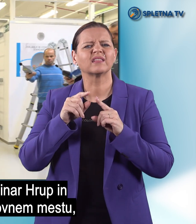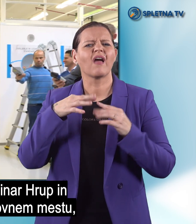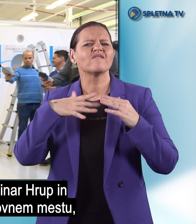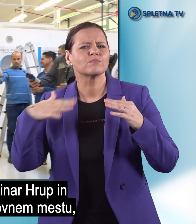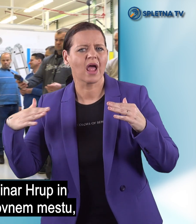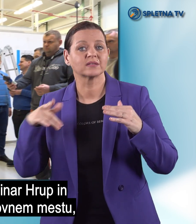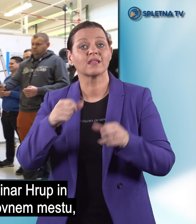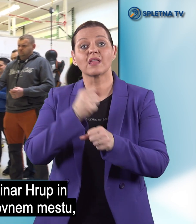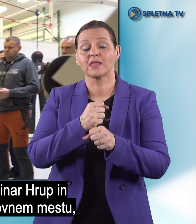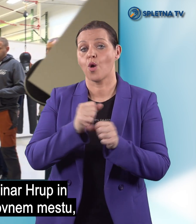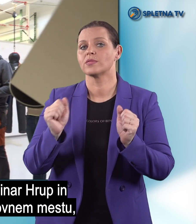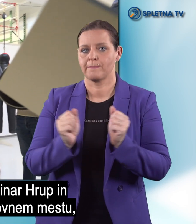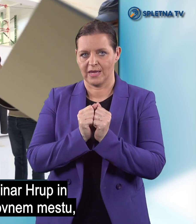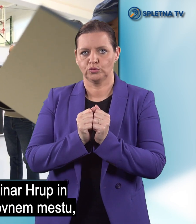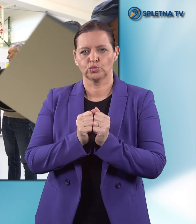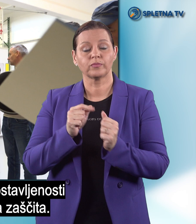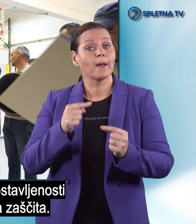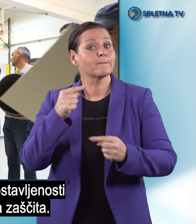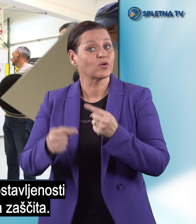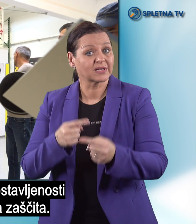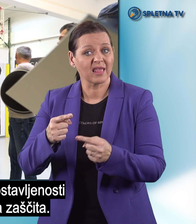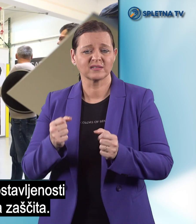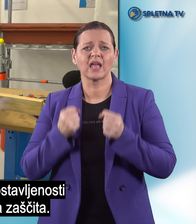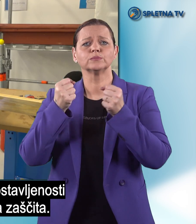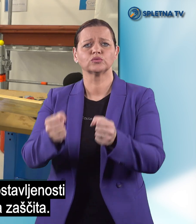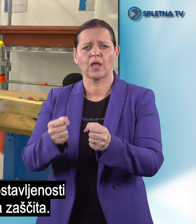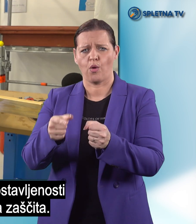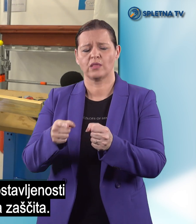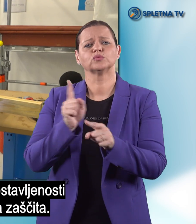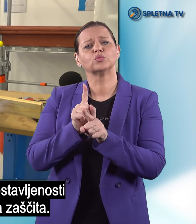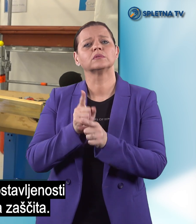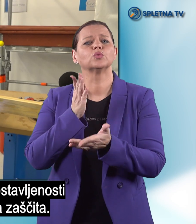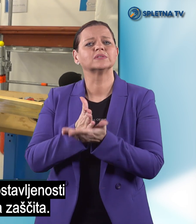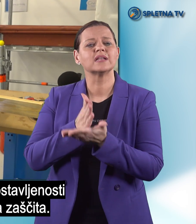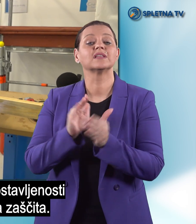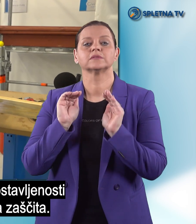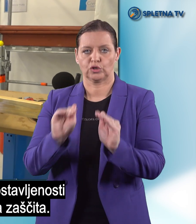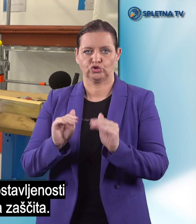delovnem mestu, posledice izpostavljenosti ter ustrezna zaščita.